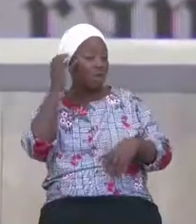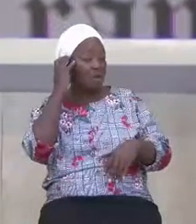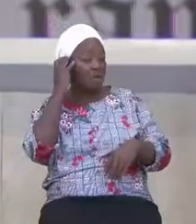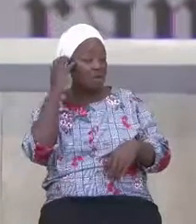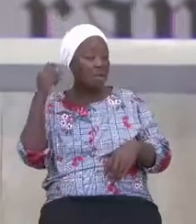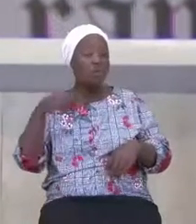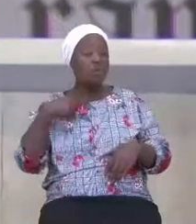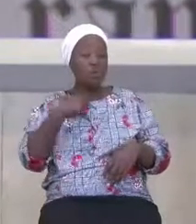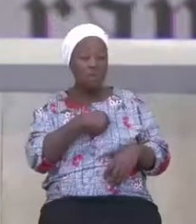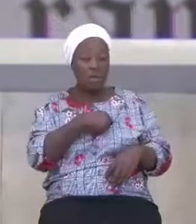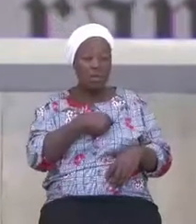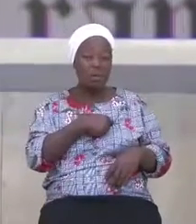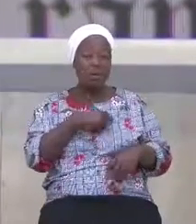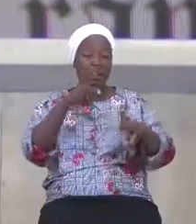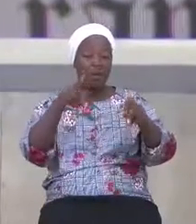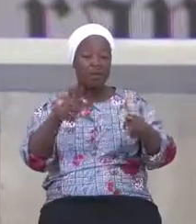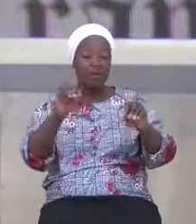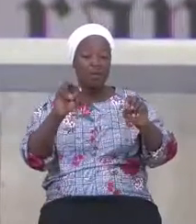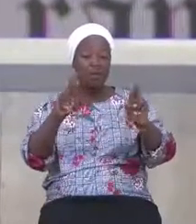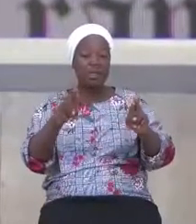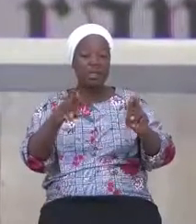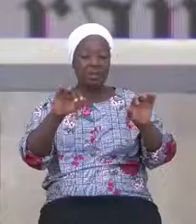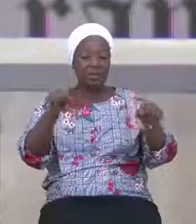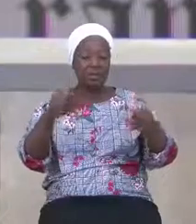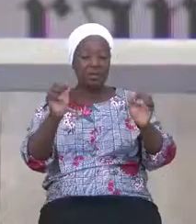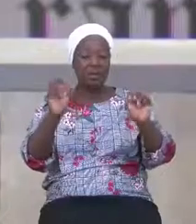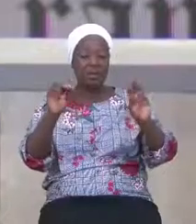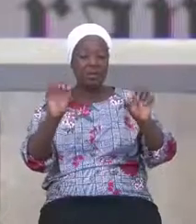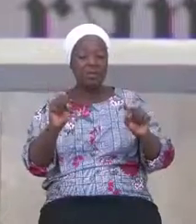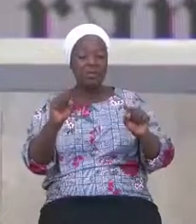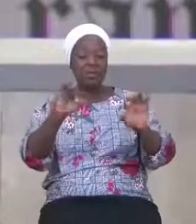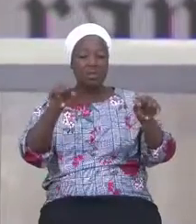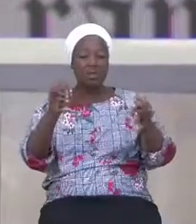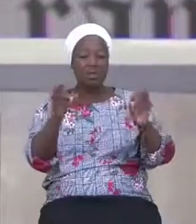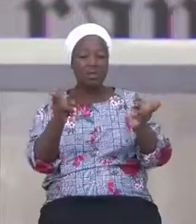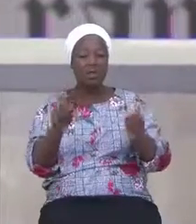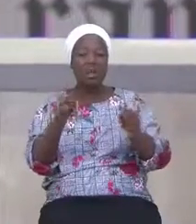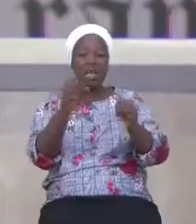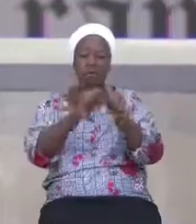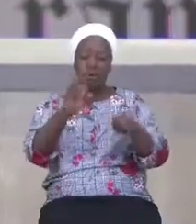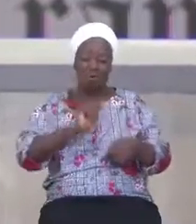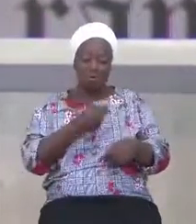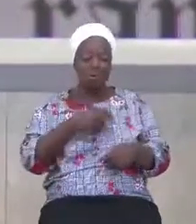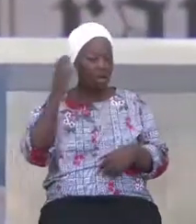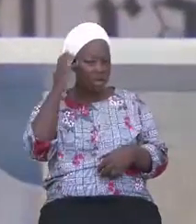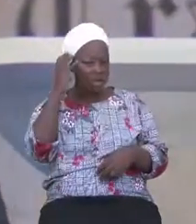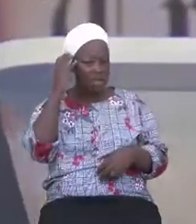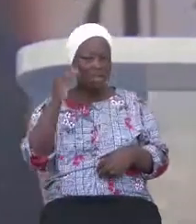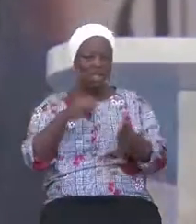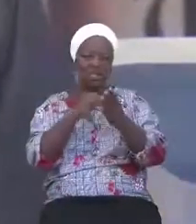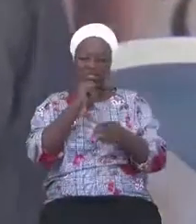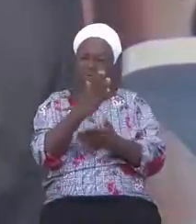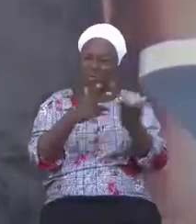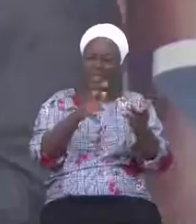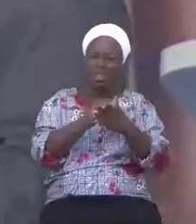étions, nous, Pierre, Jacques et Jean, nous tous, nous avons entendu. Ce n'est pas quelque